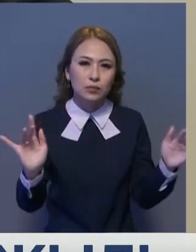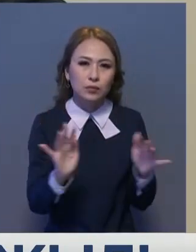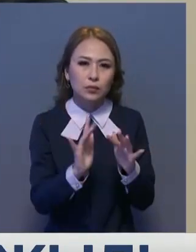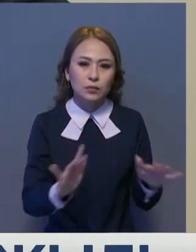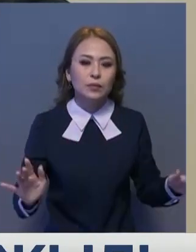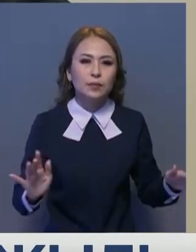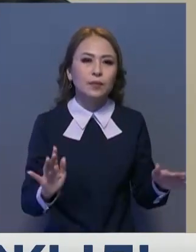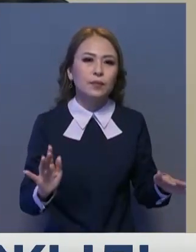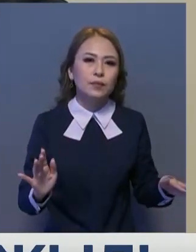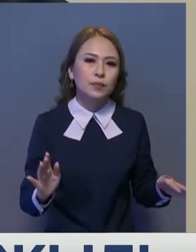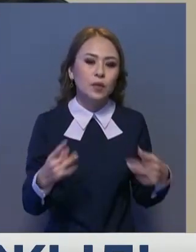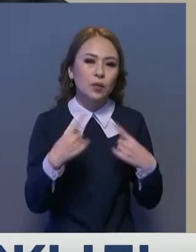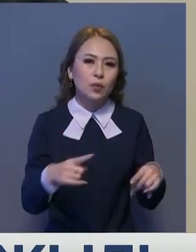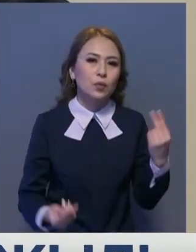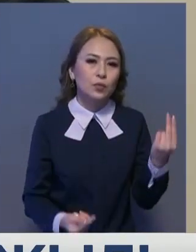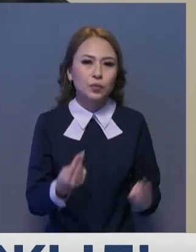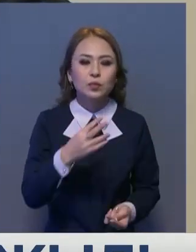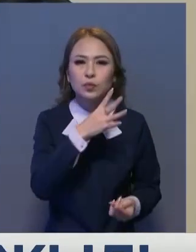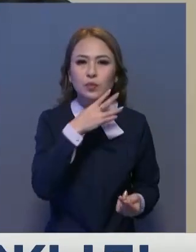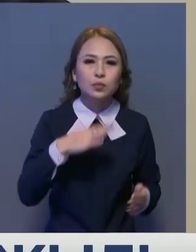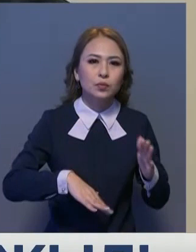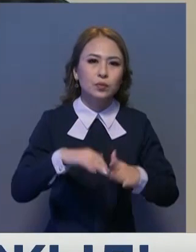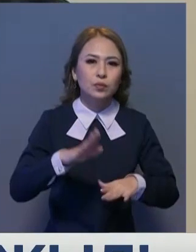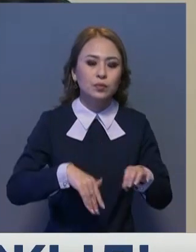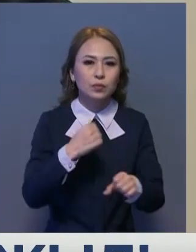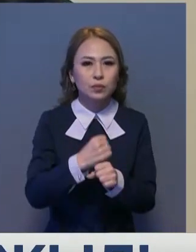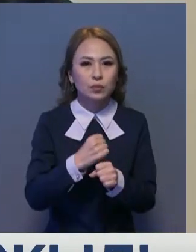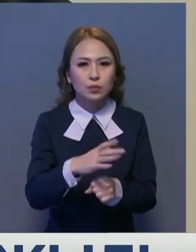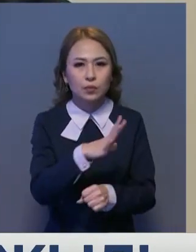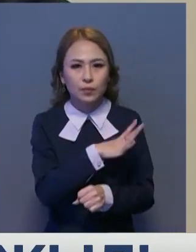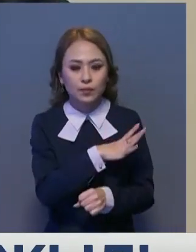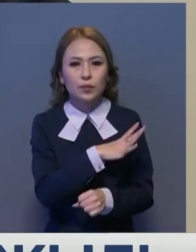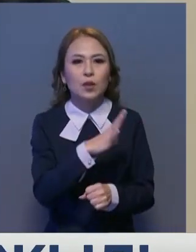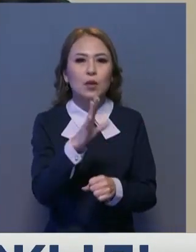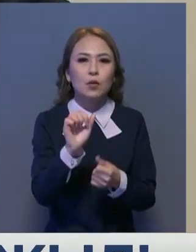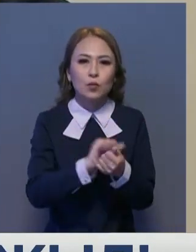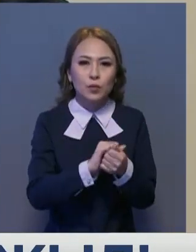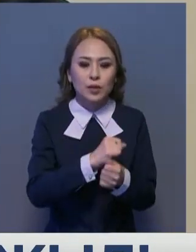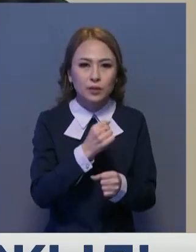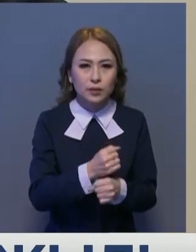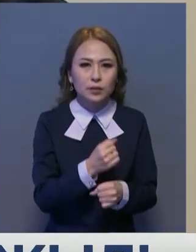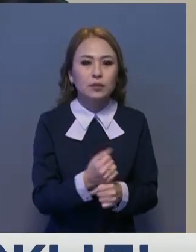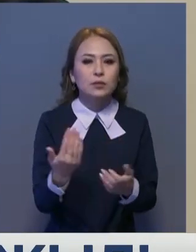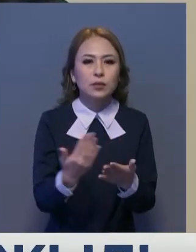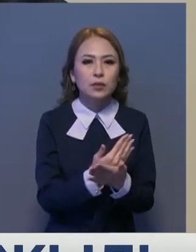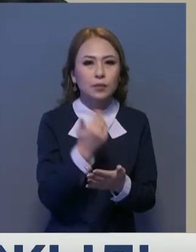Шыршаның бұтақтарын үлетін ойыншықтарын бәрі көбісі өзі қолдан жасалған қағаздан, біз балабақшада,